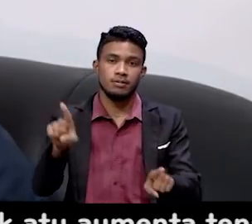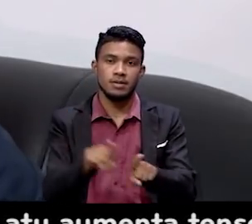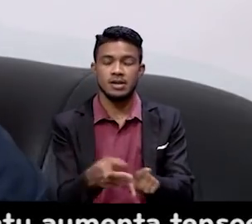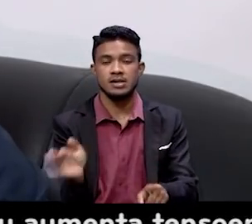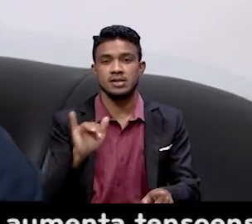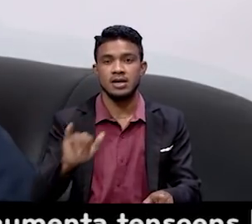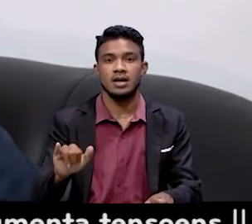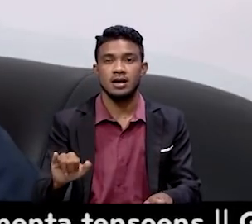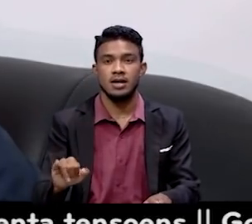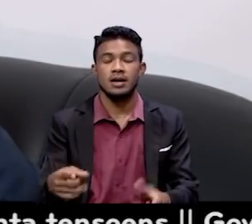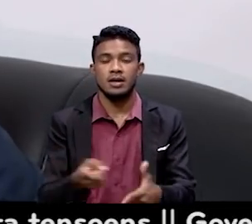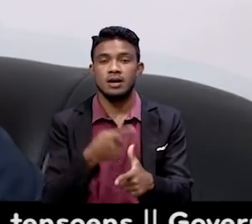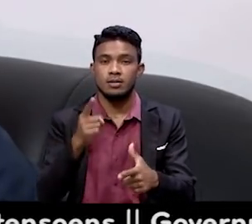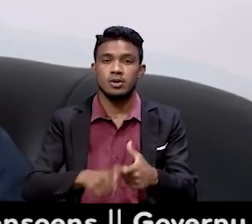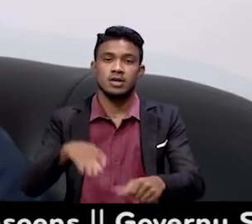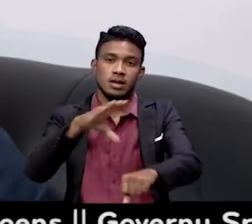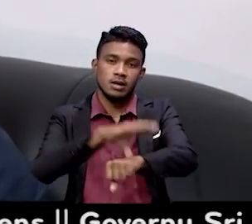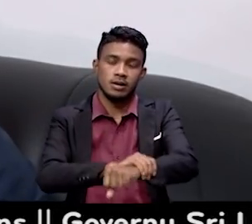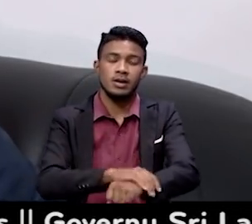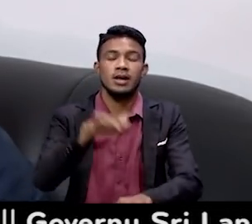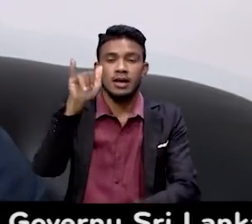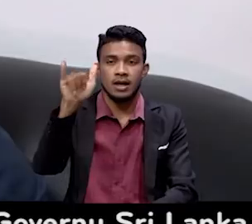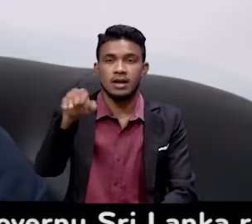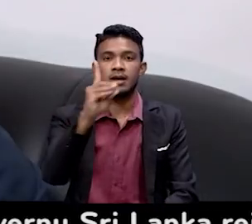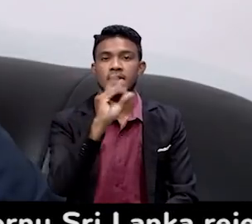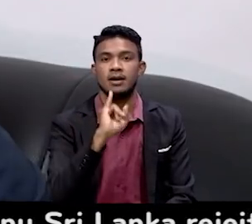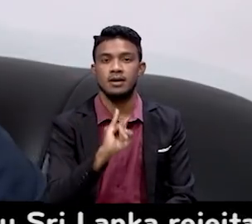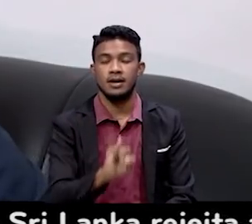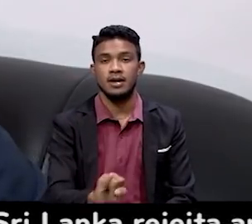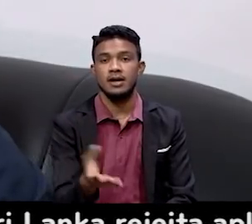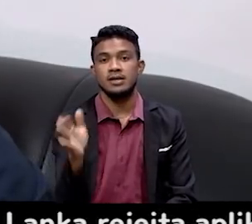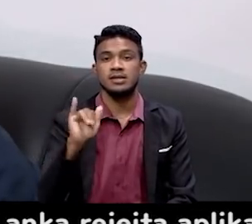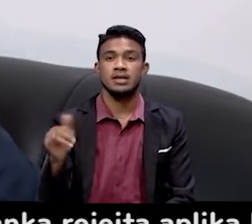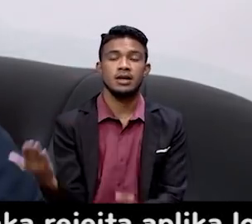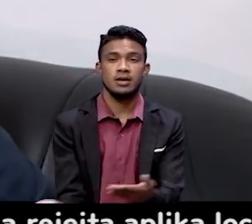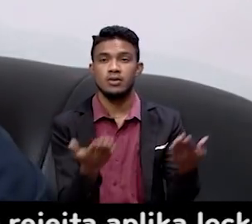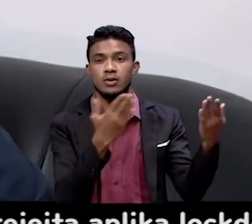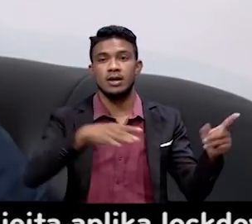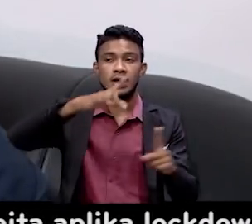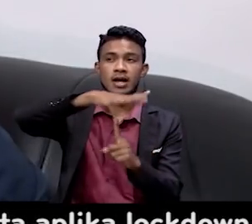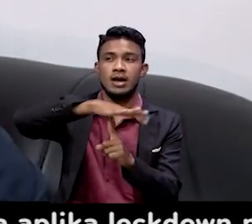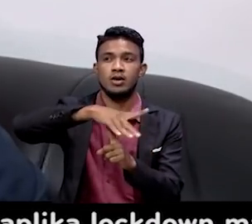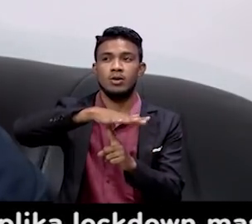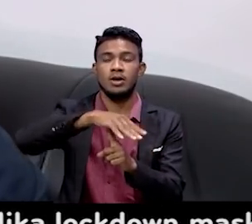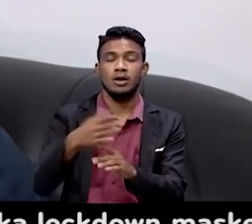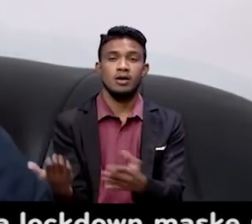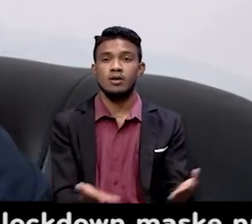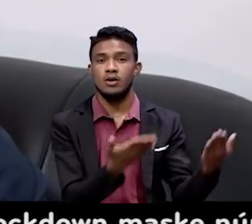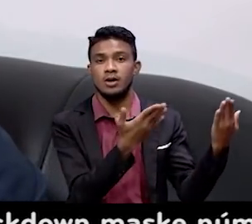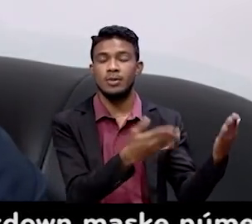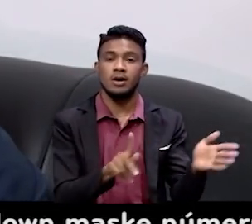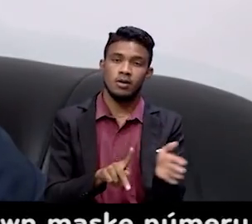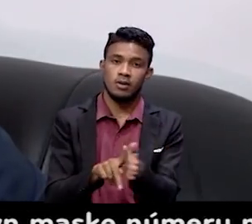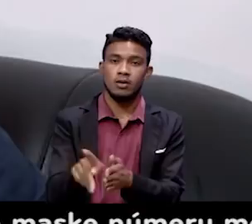depois de captura hela ti hedili sira tula helicóptero lore ba oho